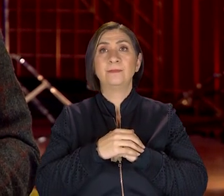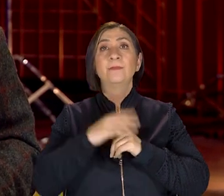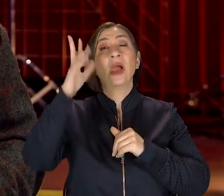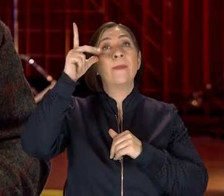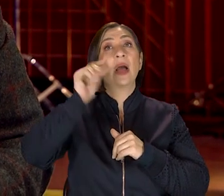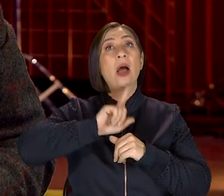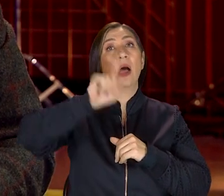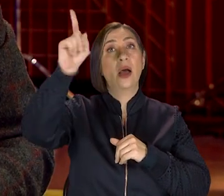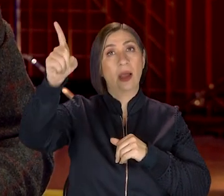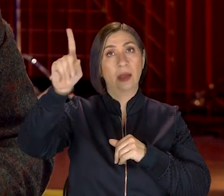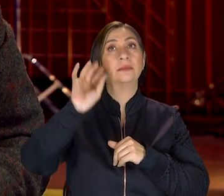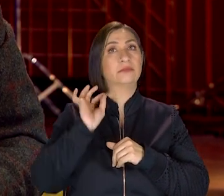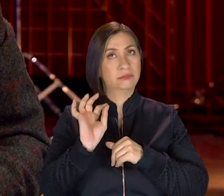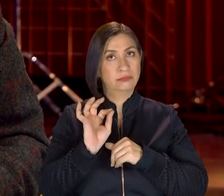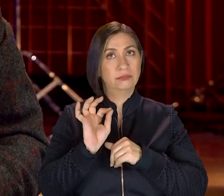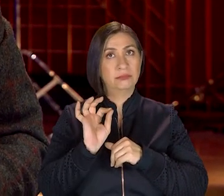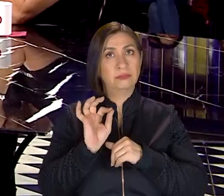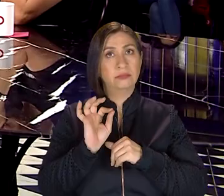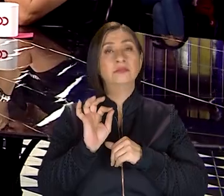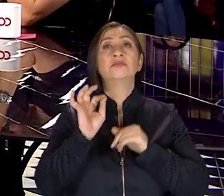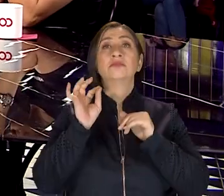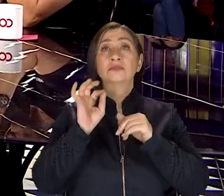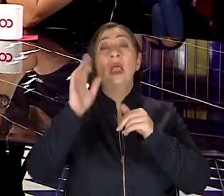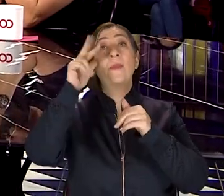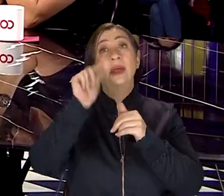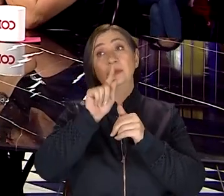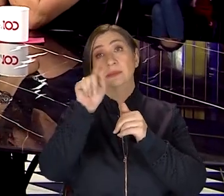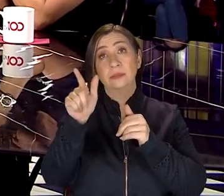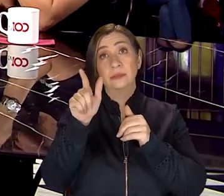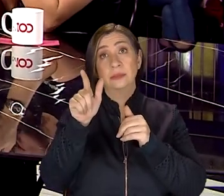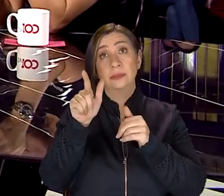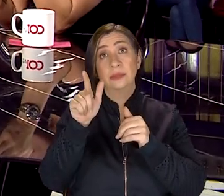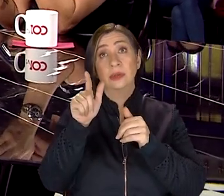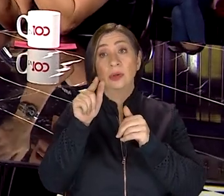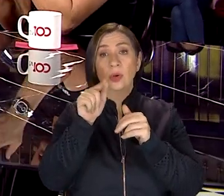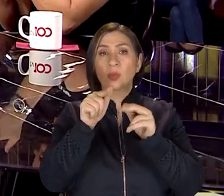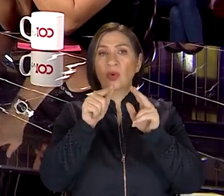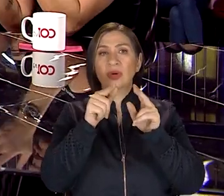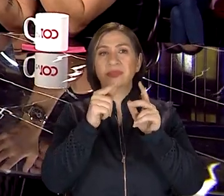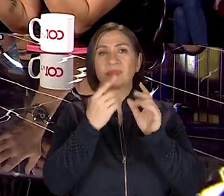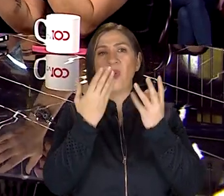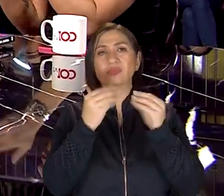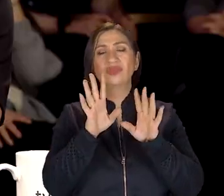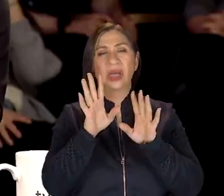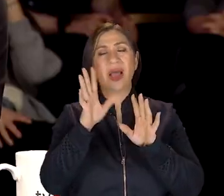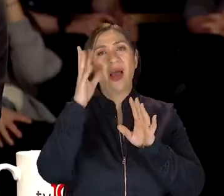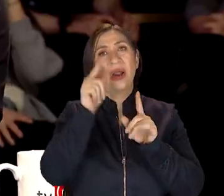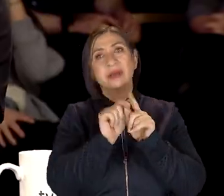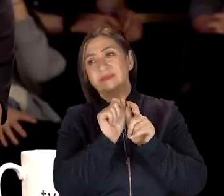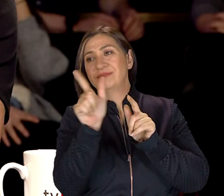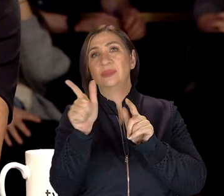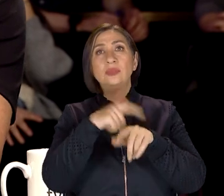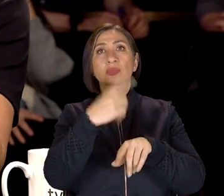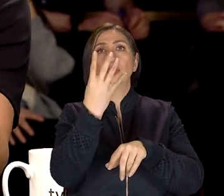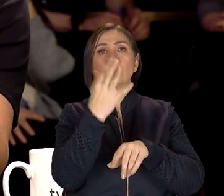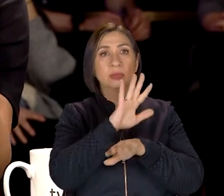Boston'a gidiyorsun. Oysa Boston var, evet. Evet, New Hampshire. İlk önce New Hampshire, sonra dedim ki bu New Hampshire'da yaşanılacak gibi değil. Çünkü 4.5'ta